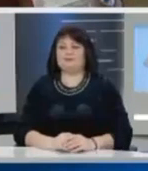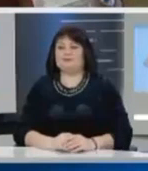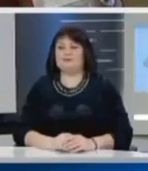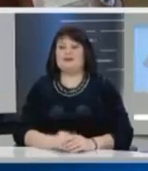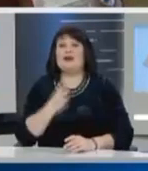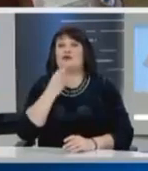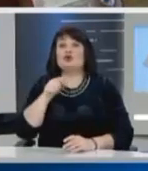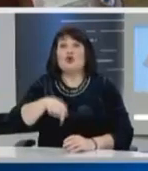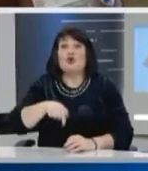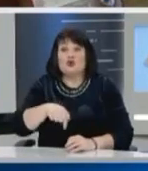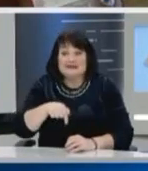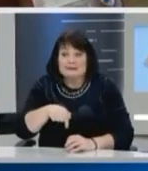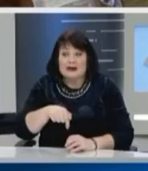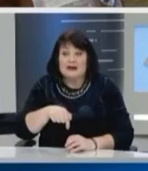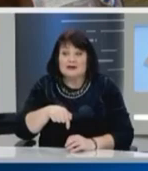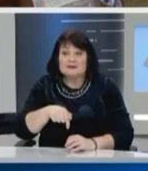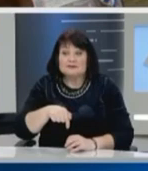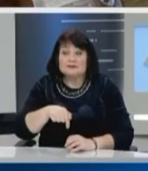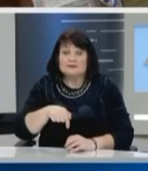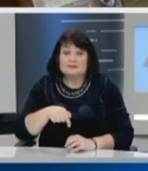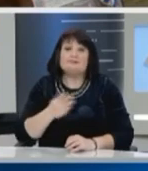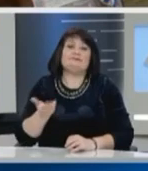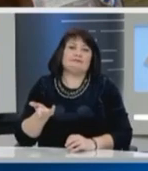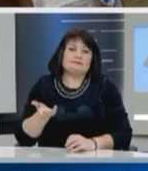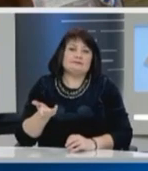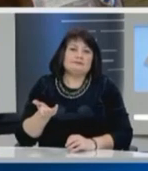Γι' αυτό και σήμερα, κυρίες και κύριοι συνάδελφοι,